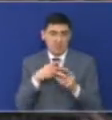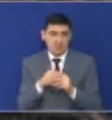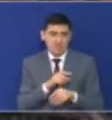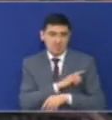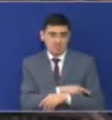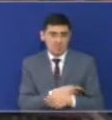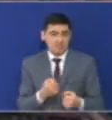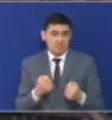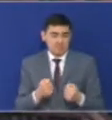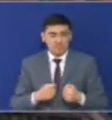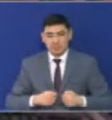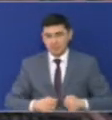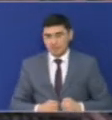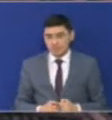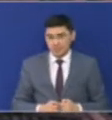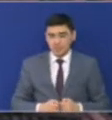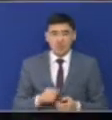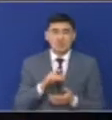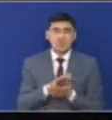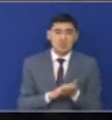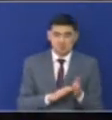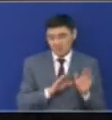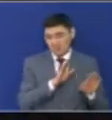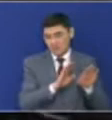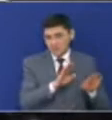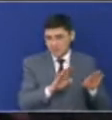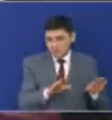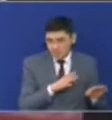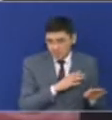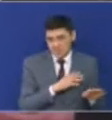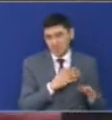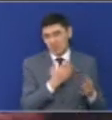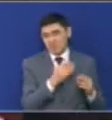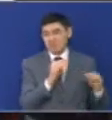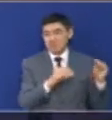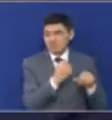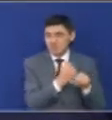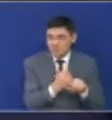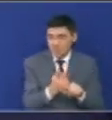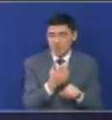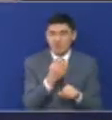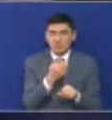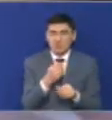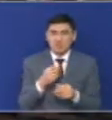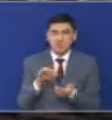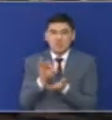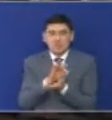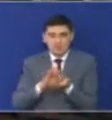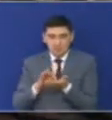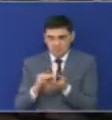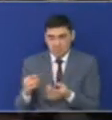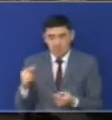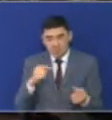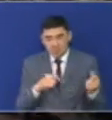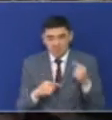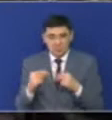праздничная ярмарка и выставка народных мастеров. Ну и, конечно же, каждого угостили чаем и главным символом Масленицы – блинами. Поздравляю